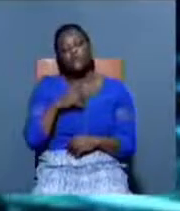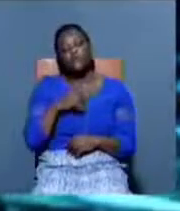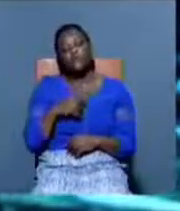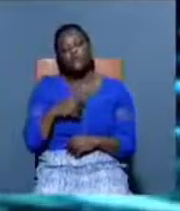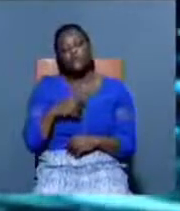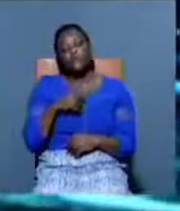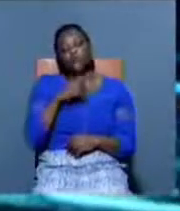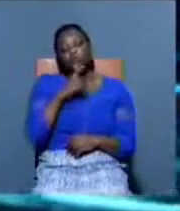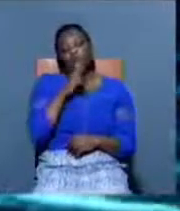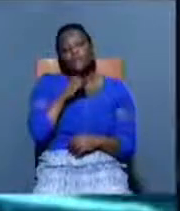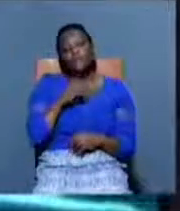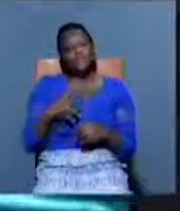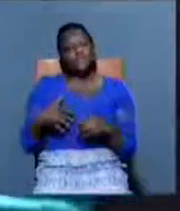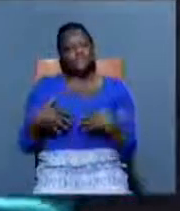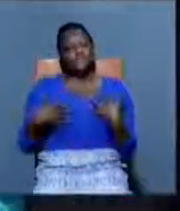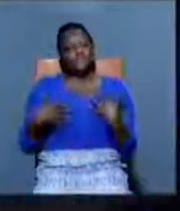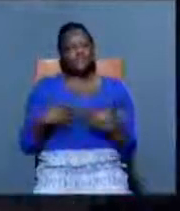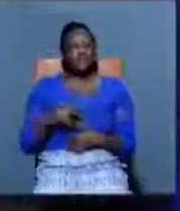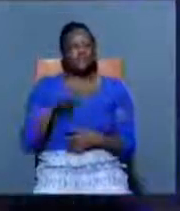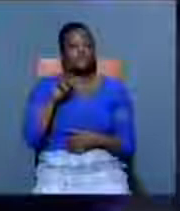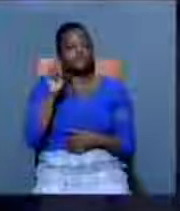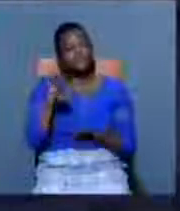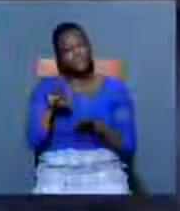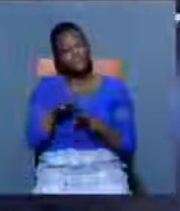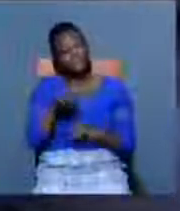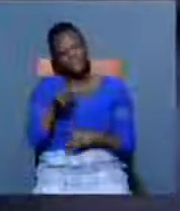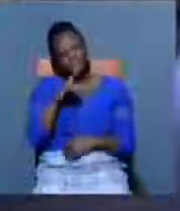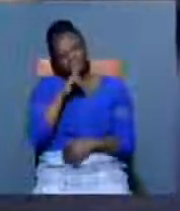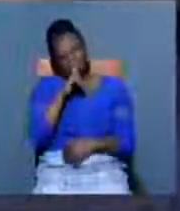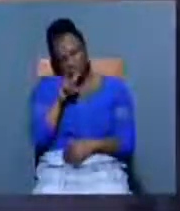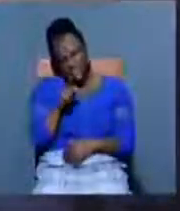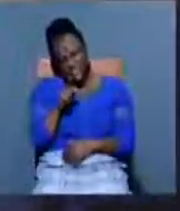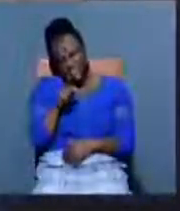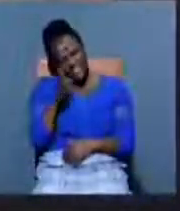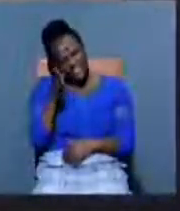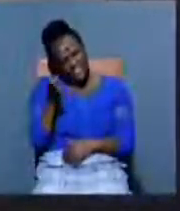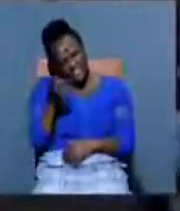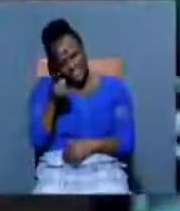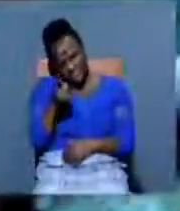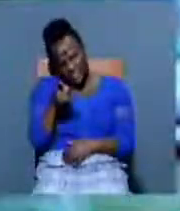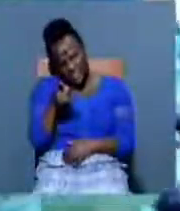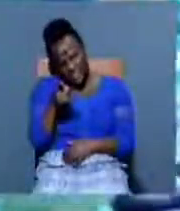zao mpaka unajiuliza kwamba ni yeye yule au tumtarajie mwingine.